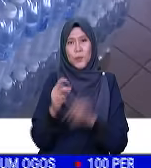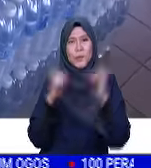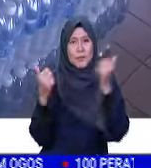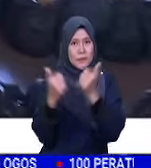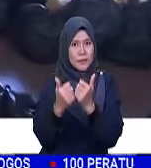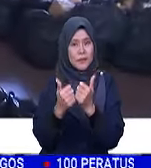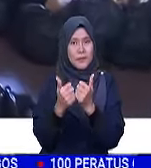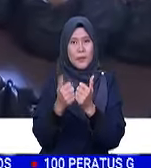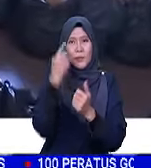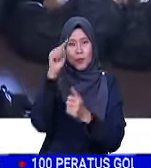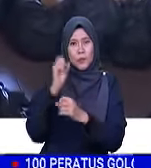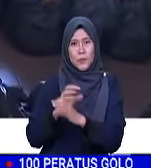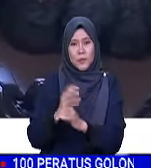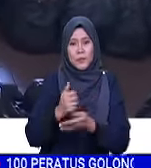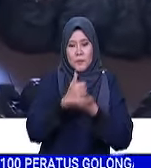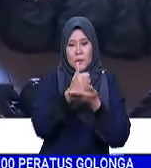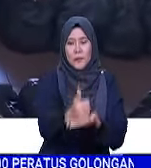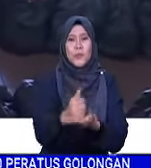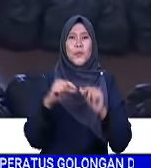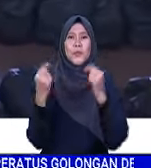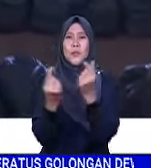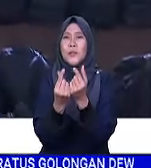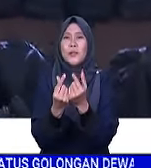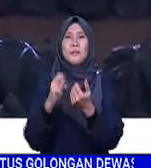agensi tersebut dalam usaha membantu golongan